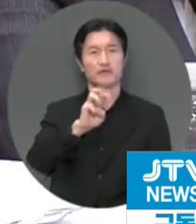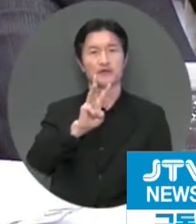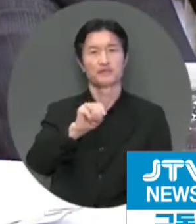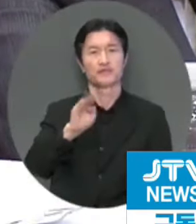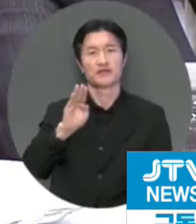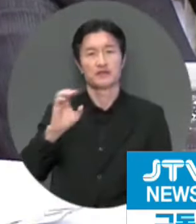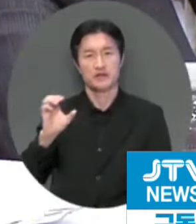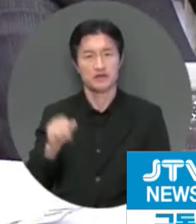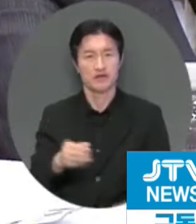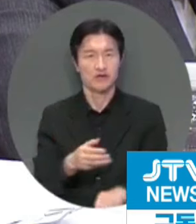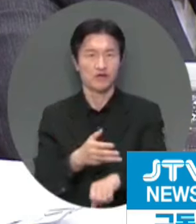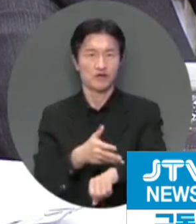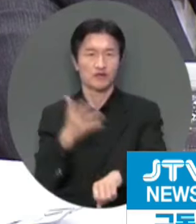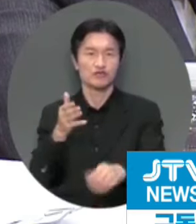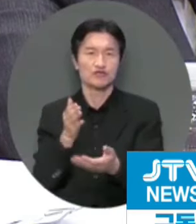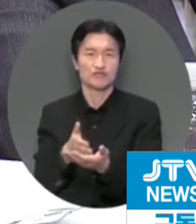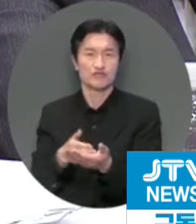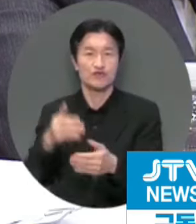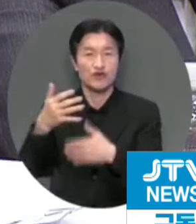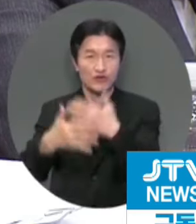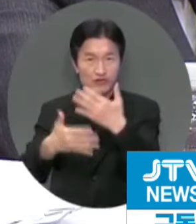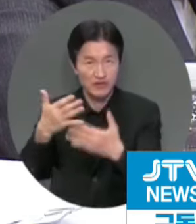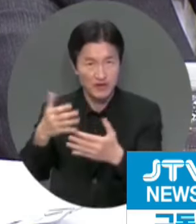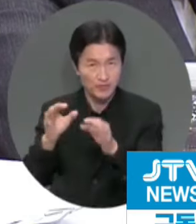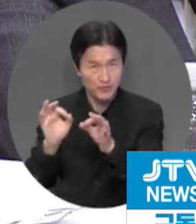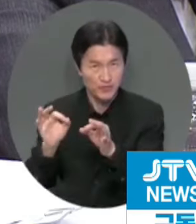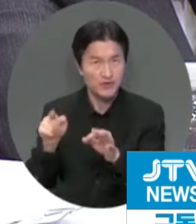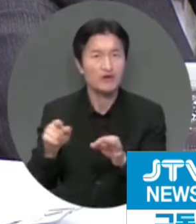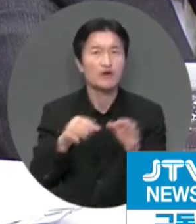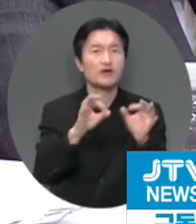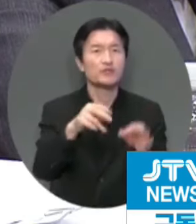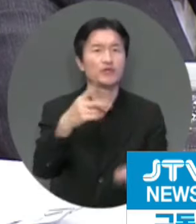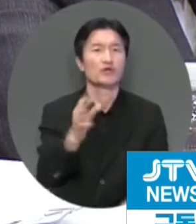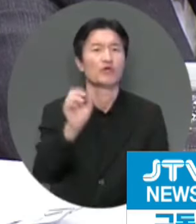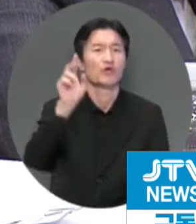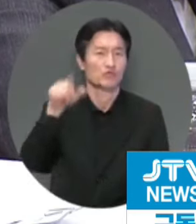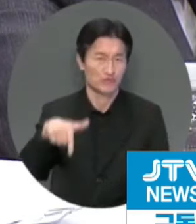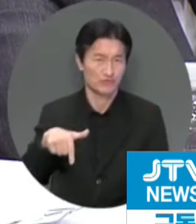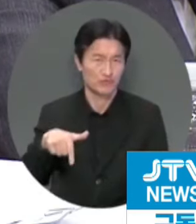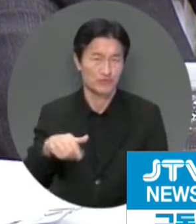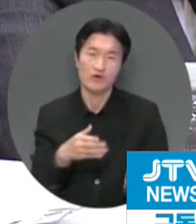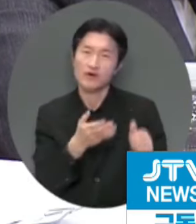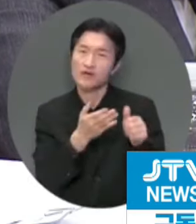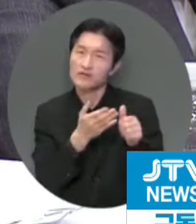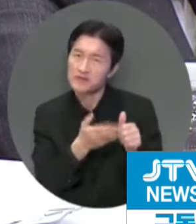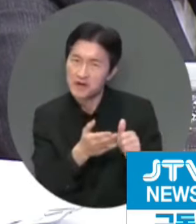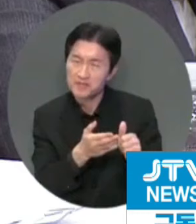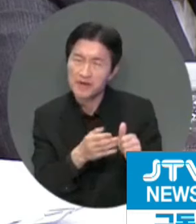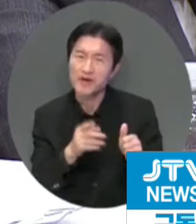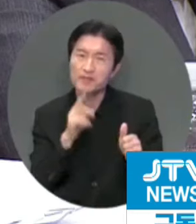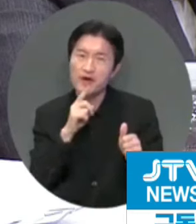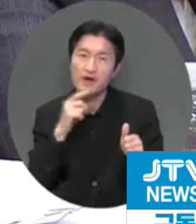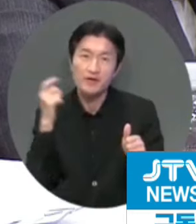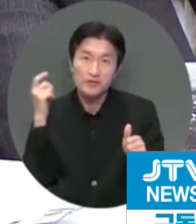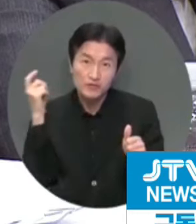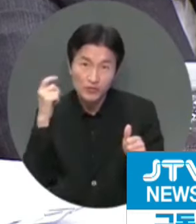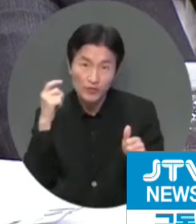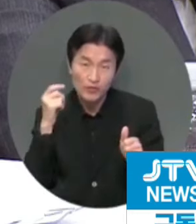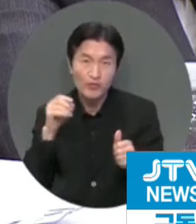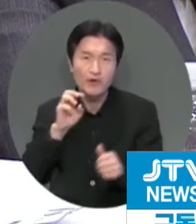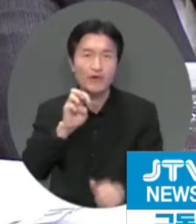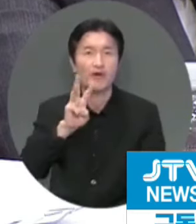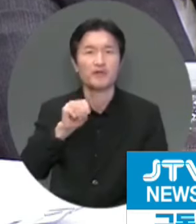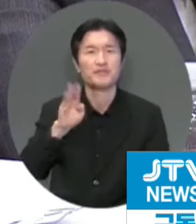8시 뉴스에 나온 영상입니다. 이것을 우리 김동욱 무도실무관의 말씀을 듣고 MBC가 취재한